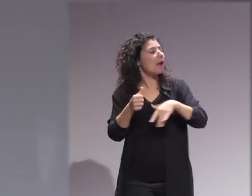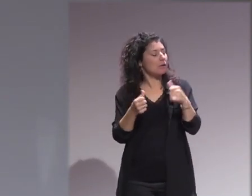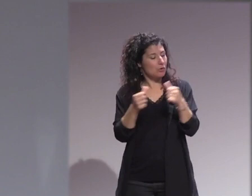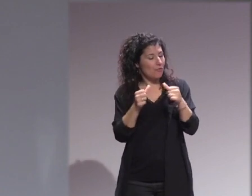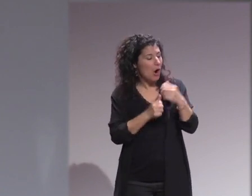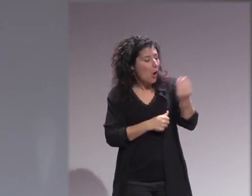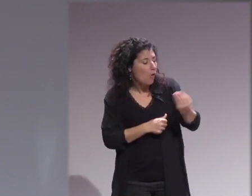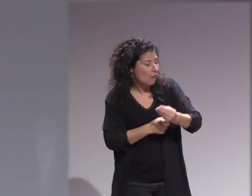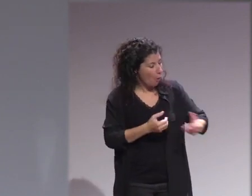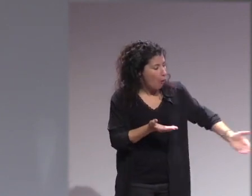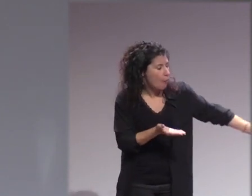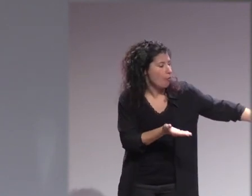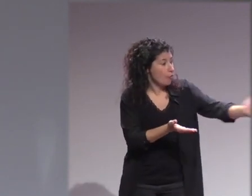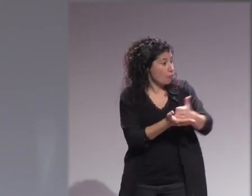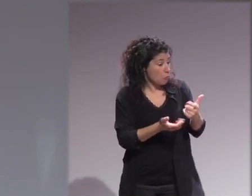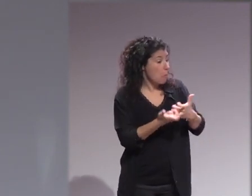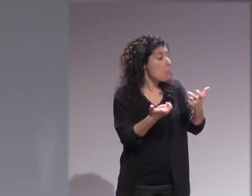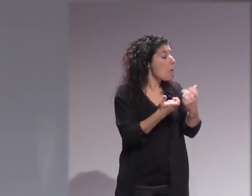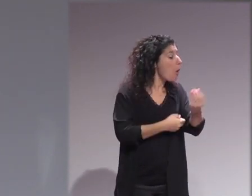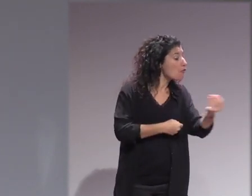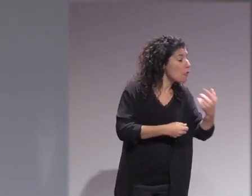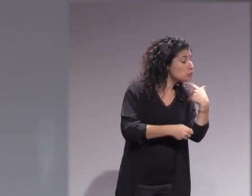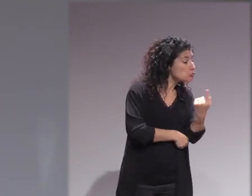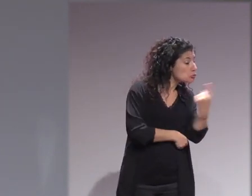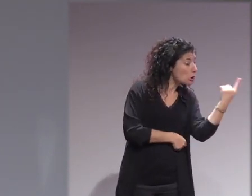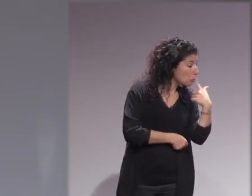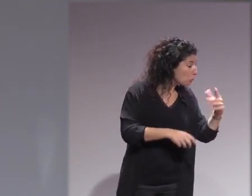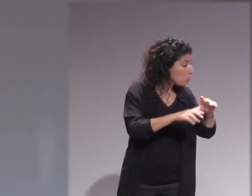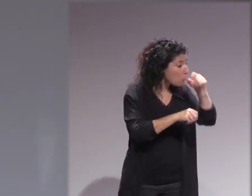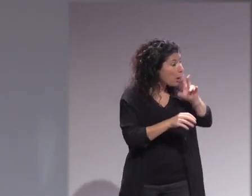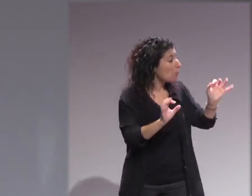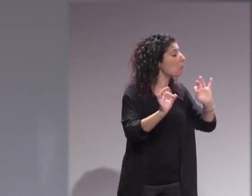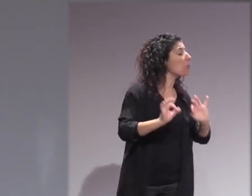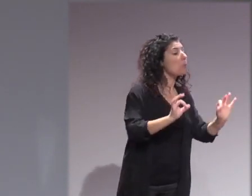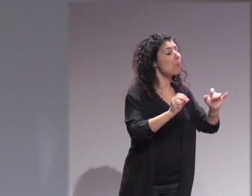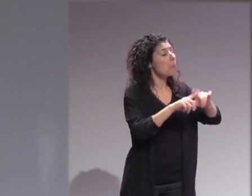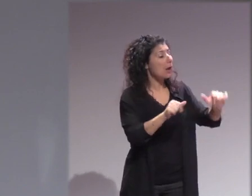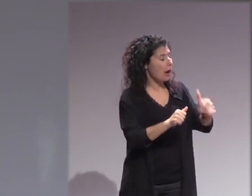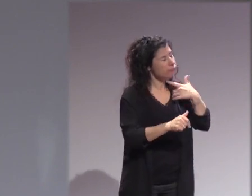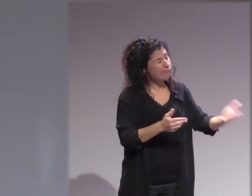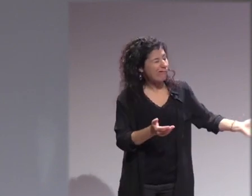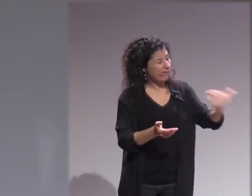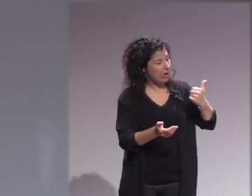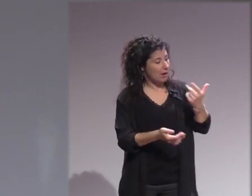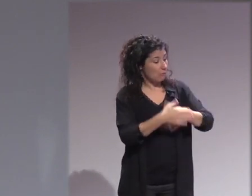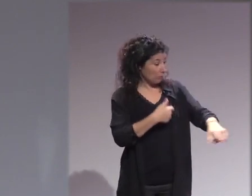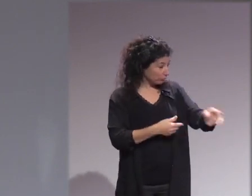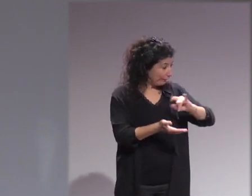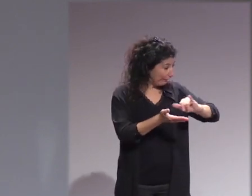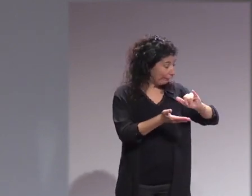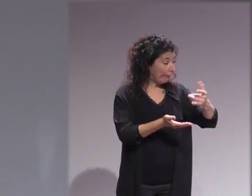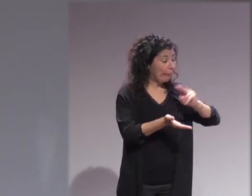dans un quartier donné sans le consentement des parents, se servait du fait que beaucoup de parents étaient analphabètes pour leur faire signer des décharges qu'ils ne comprenaient